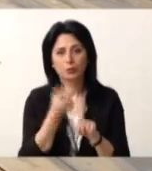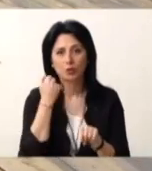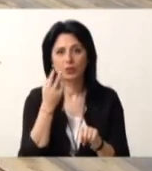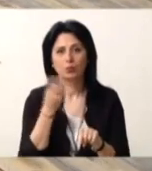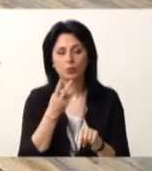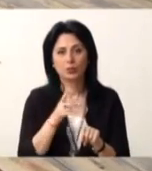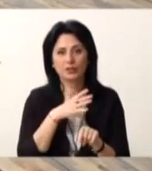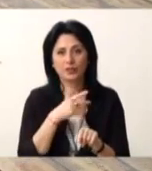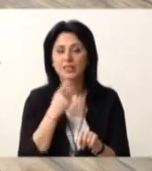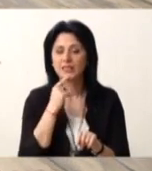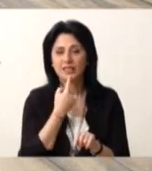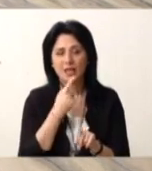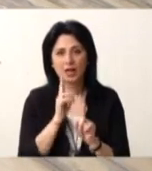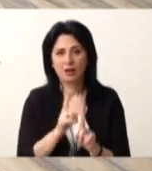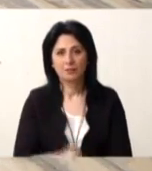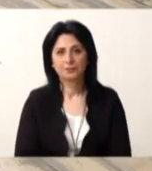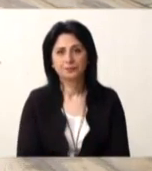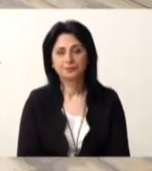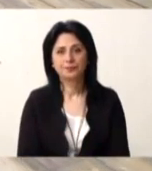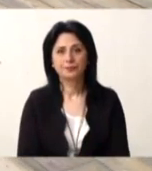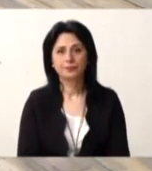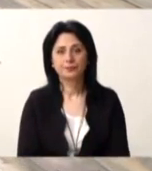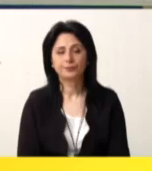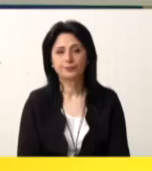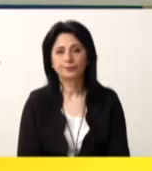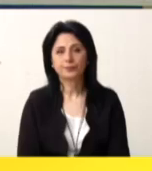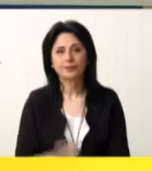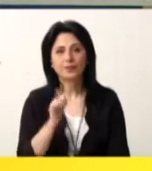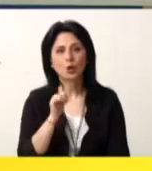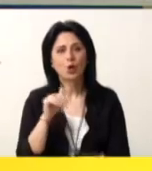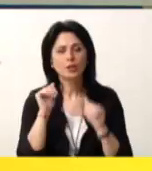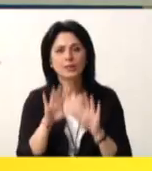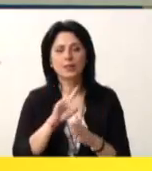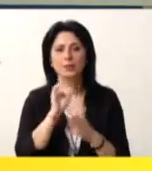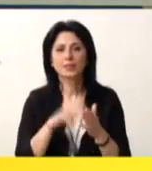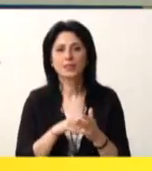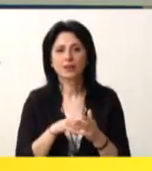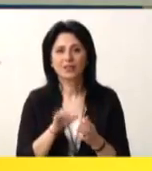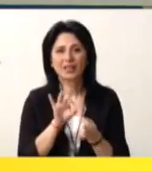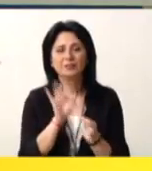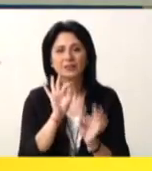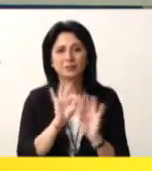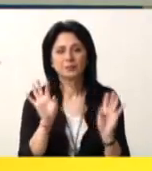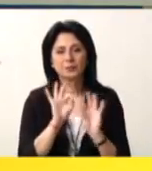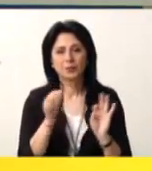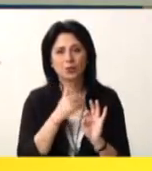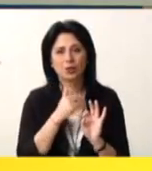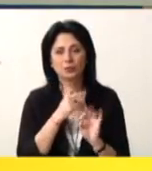არის საკმაოდ ძნელი ტექნიკურად. მაშინ როგორ წდება საკითხი, იმიტომ რომ ამომწურავად რო